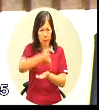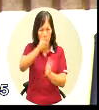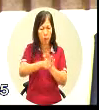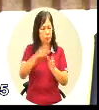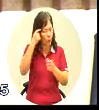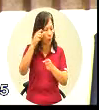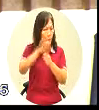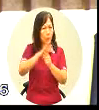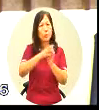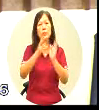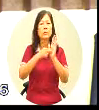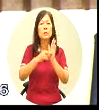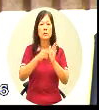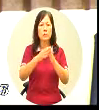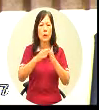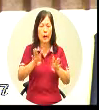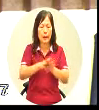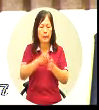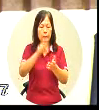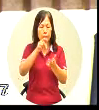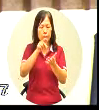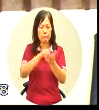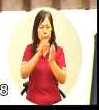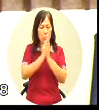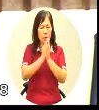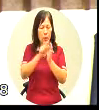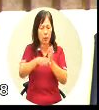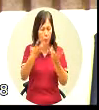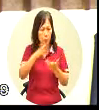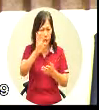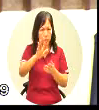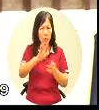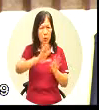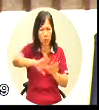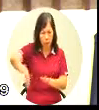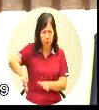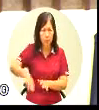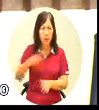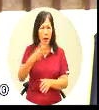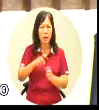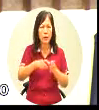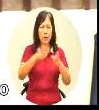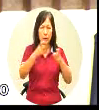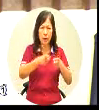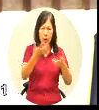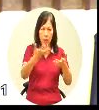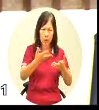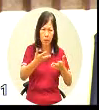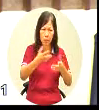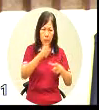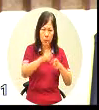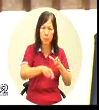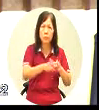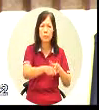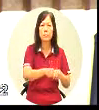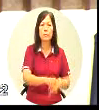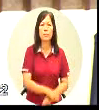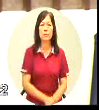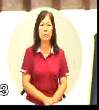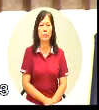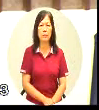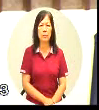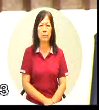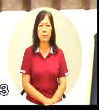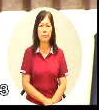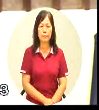了一开始招标的过程有一些问题以外，当然这是港务公司吧，那其实还